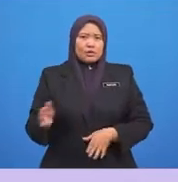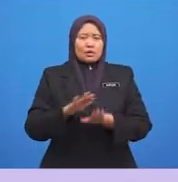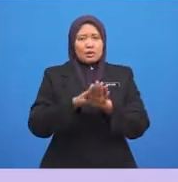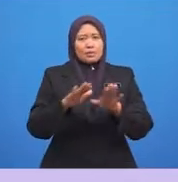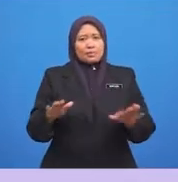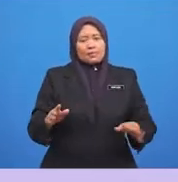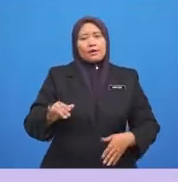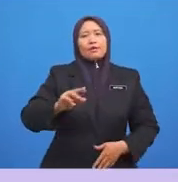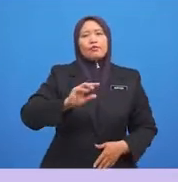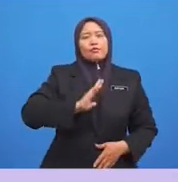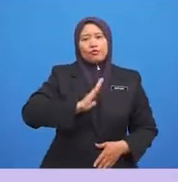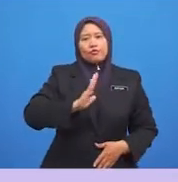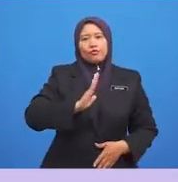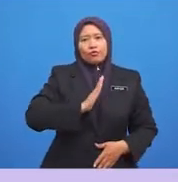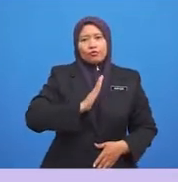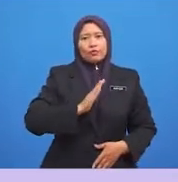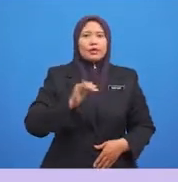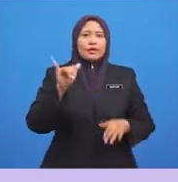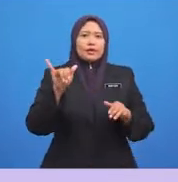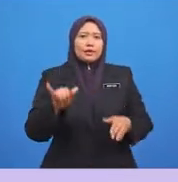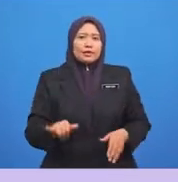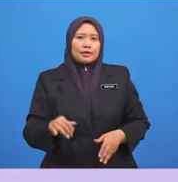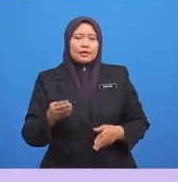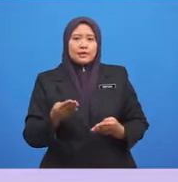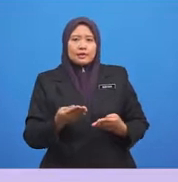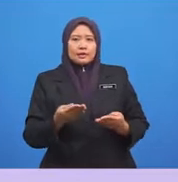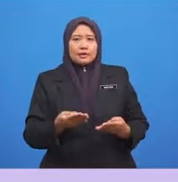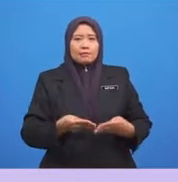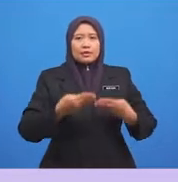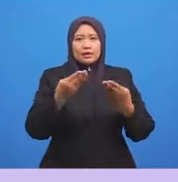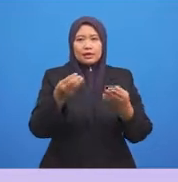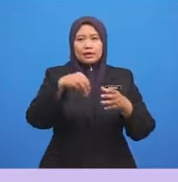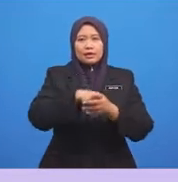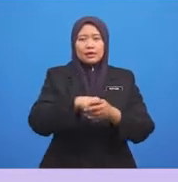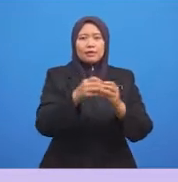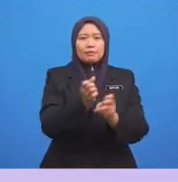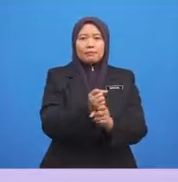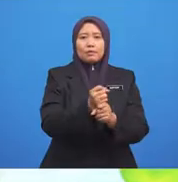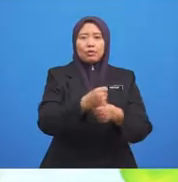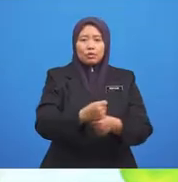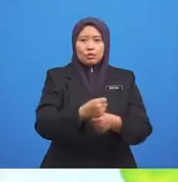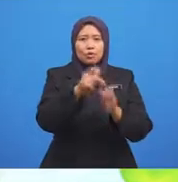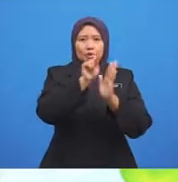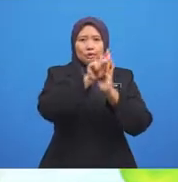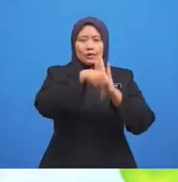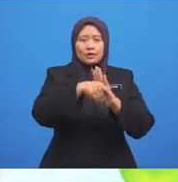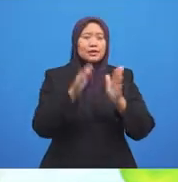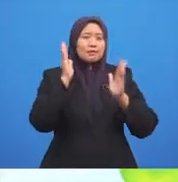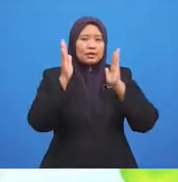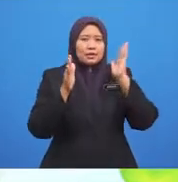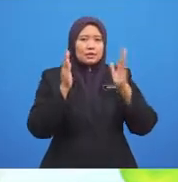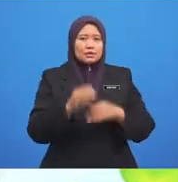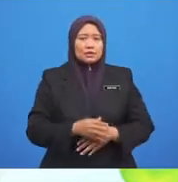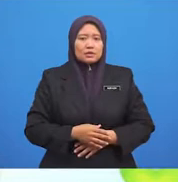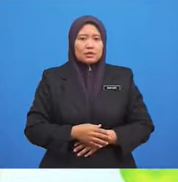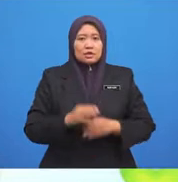tidak formal yang dijelmakan dalam bentuk peribahasa. Dengan cara ini,